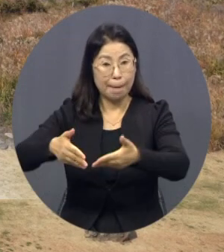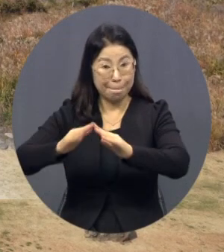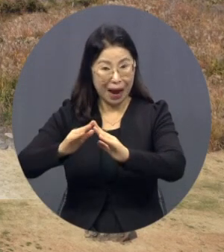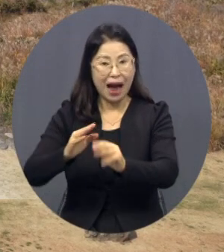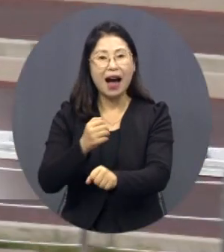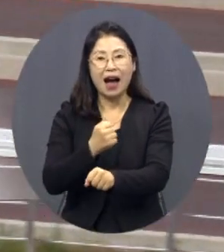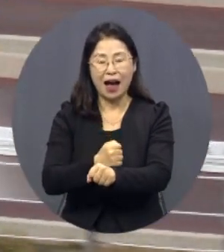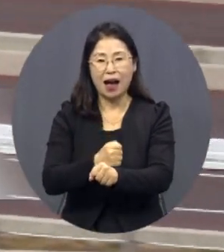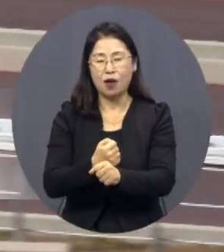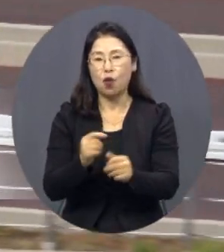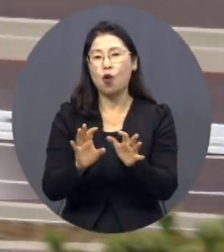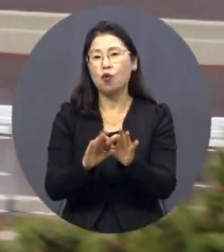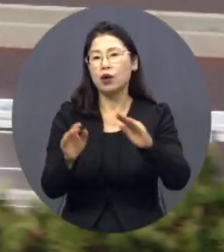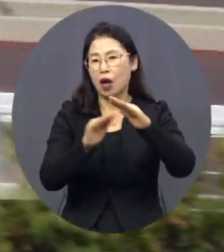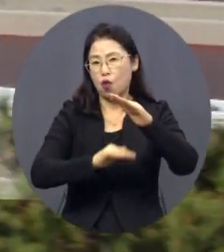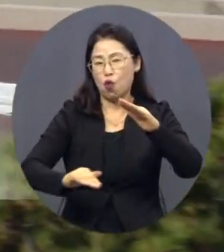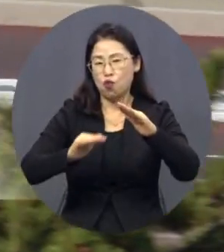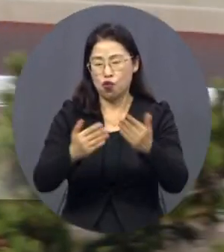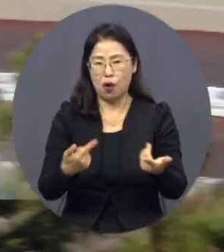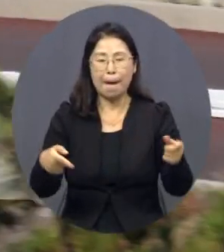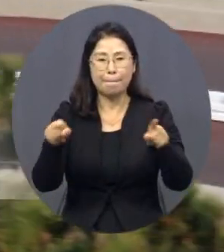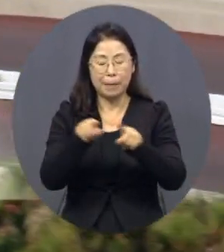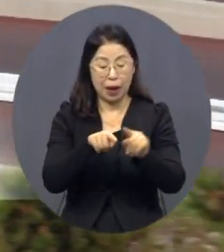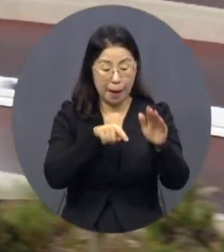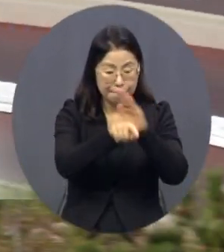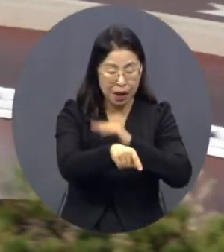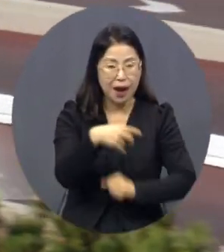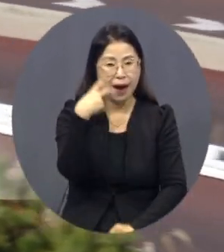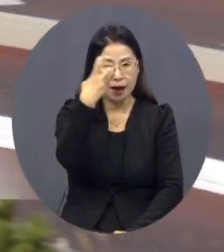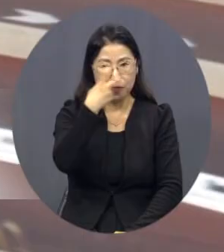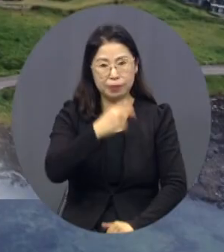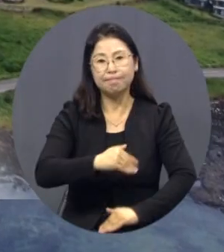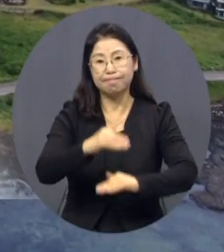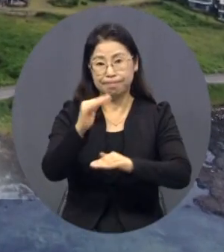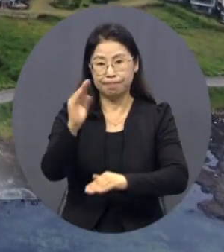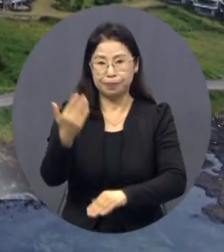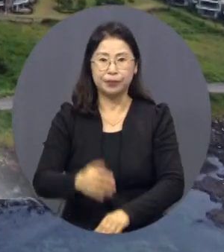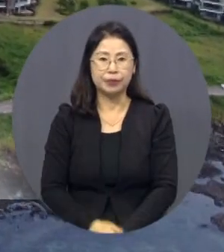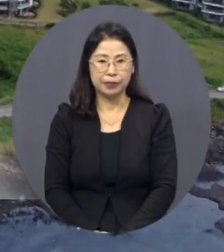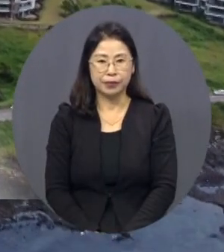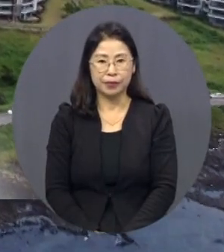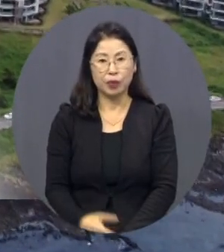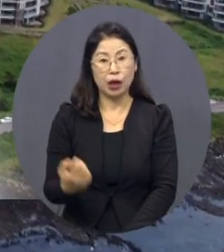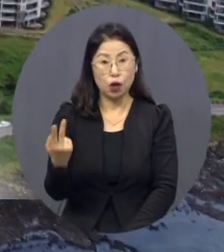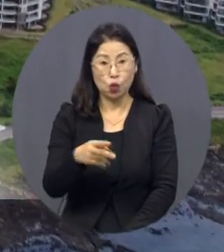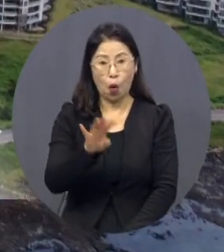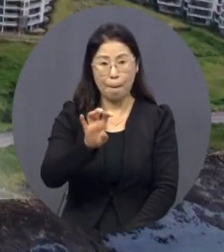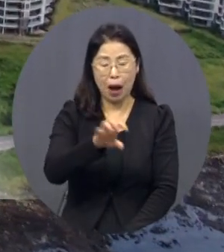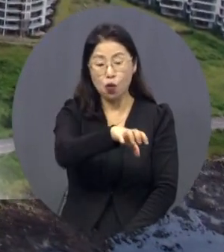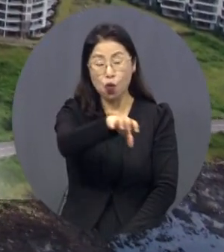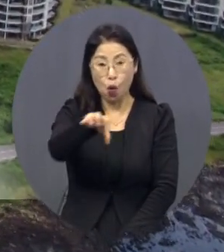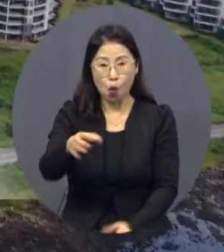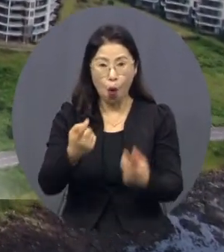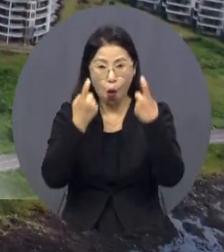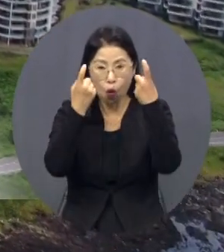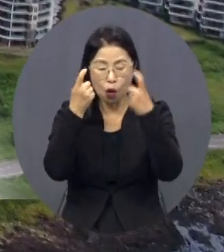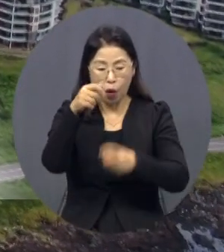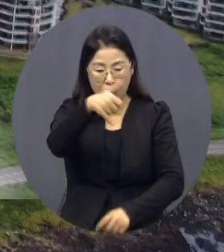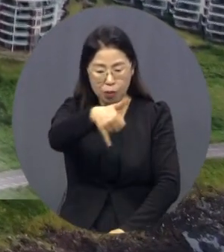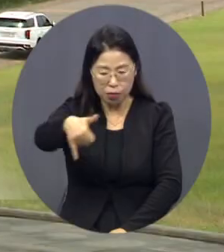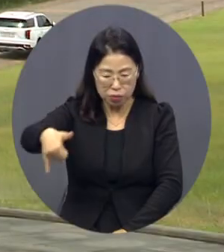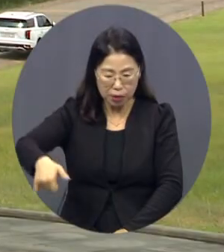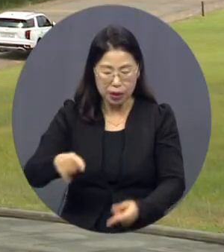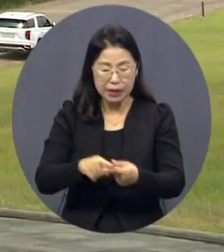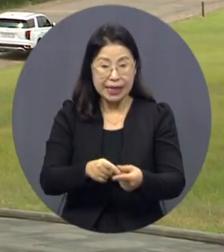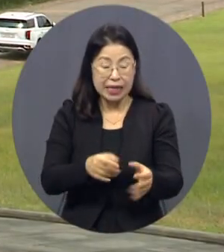설치하고 관계 공무원과 함께 합동 현장 점검을 시행합니다 에또 마계 관광개발 사업장의 투자